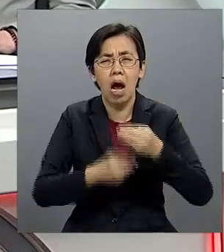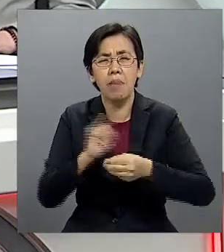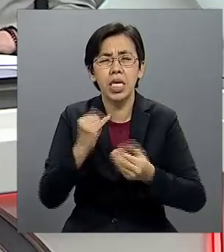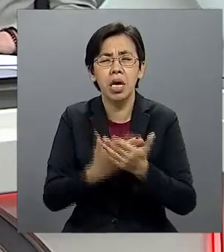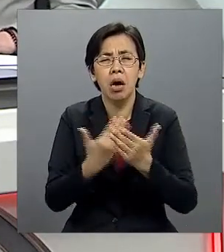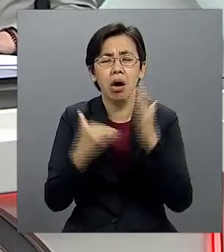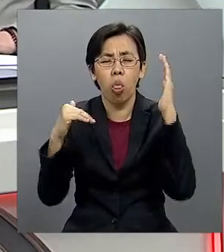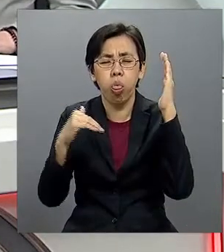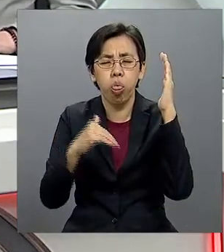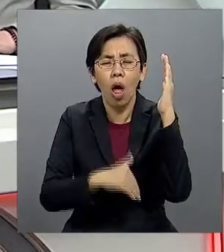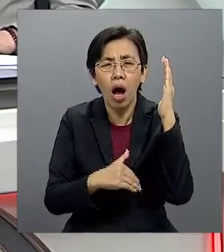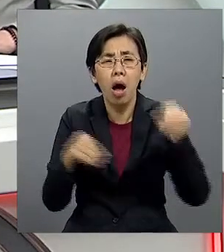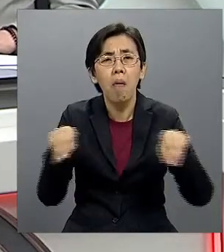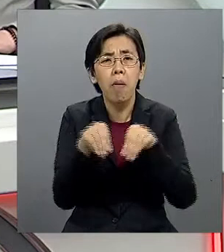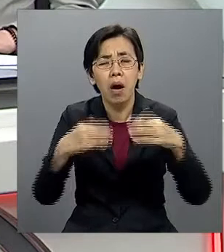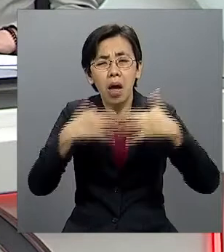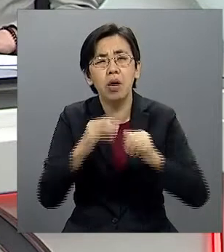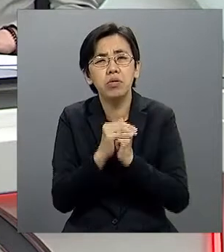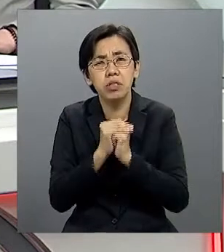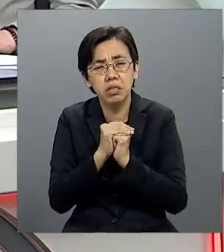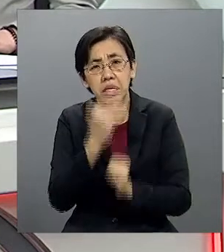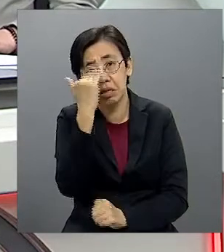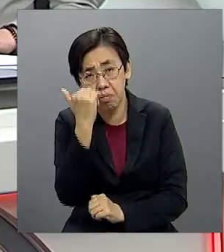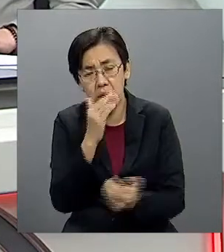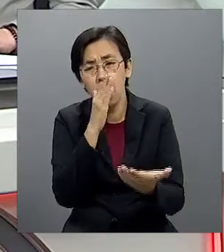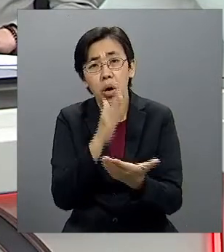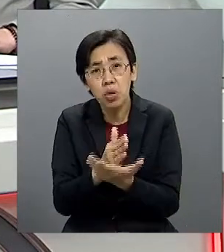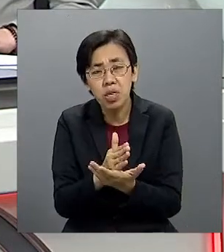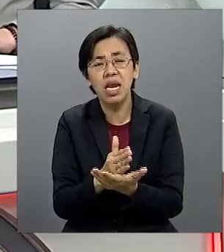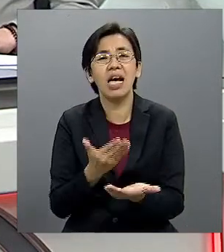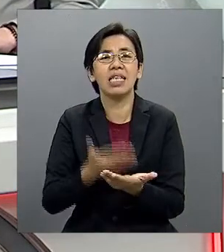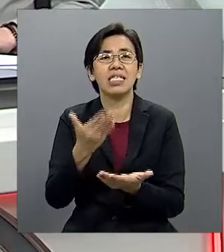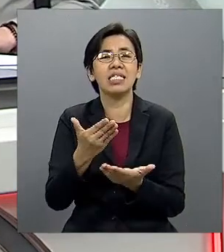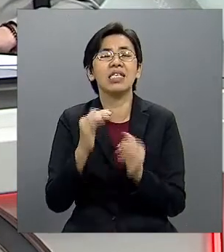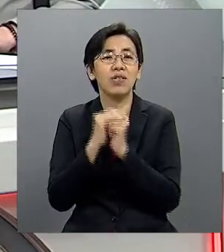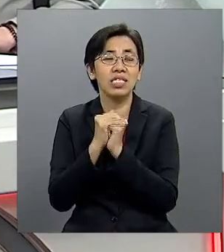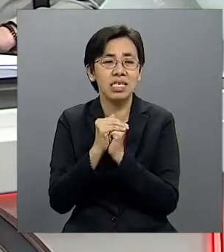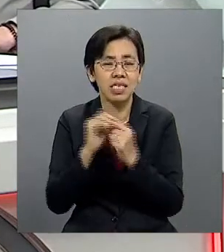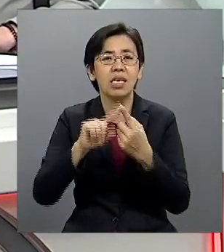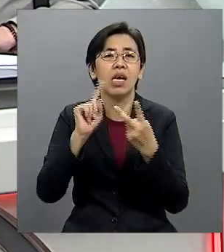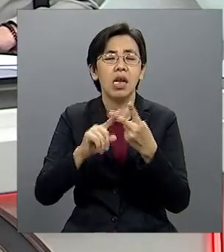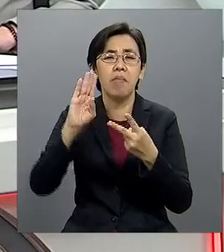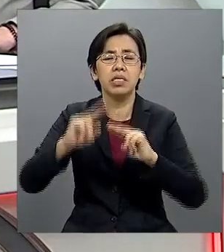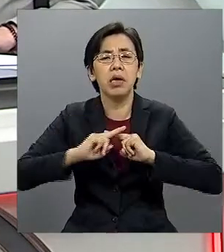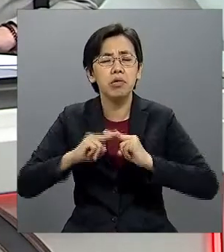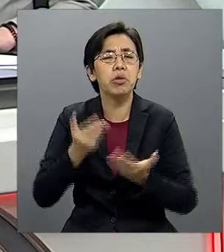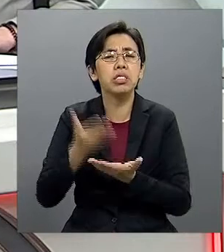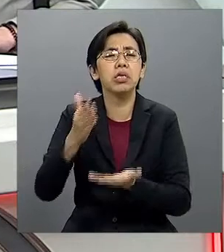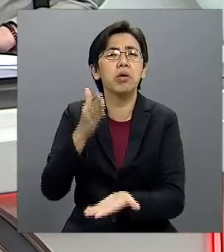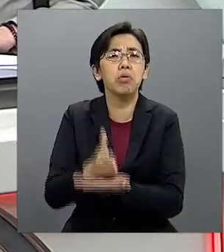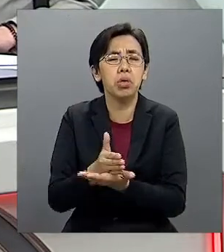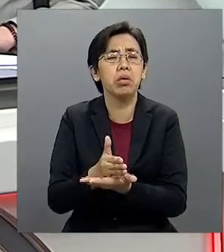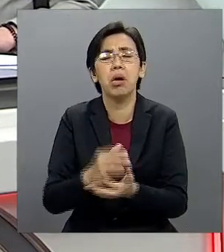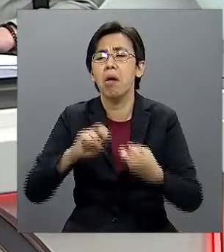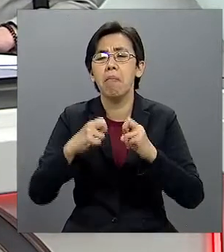ตรุษจีนครับเพราะว่าจะมีการหยุดให้บริการรับซื้อจากจีนและบริษัทเอกชนซึ่งเป็นสถานการณ์ที่เกิดขึ้นทุกปี